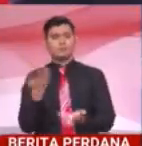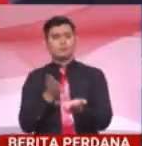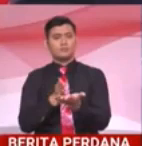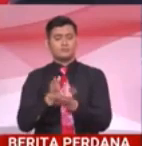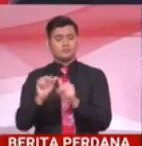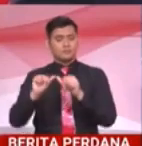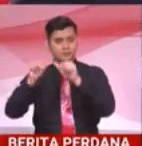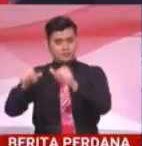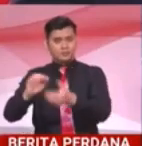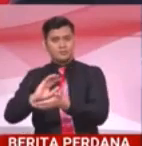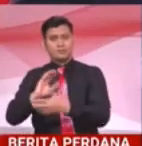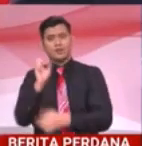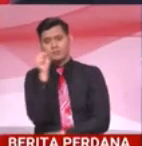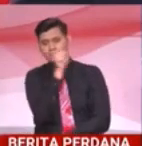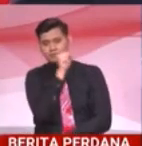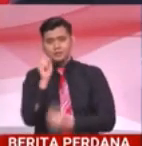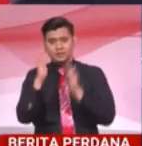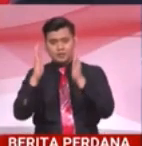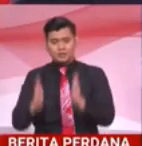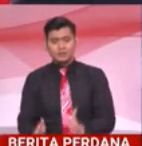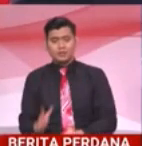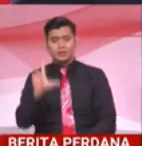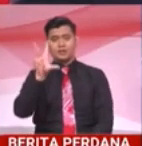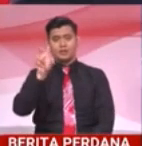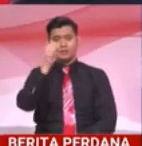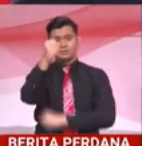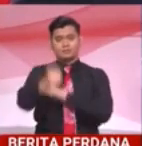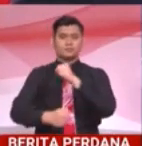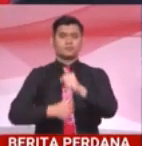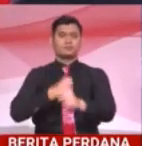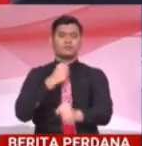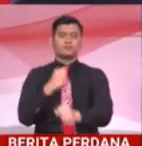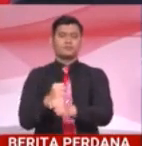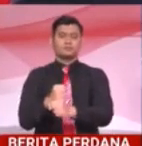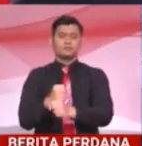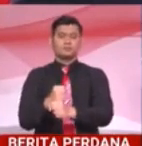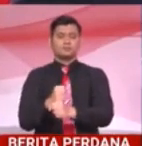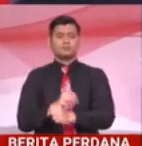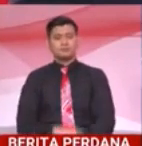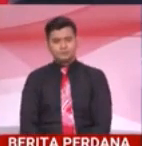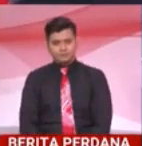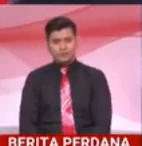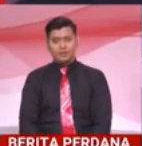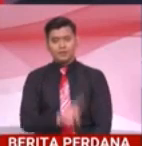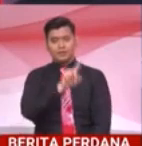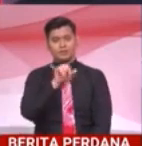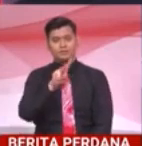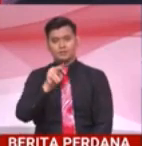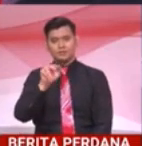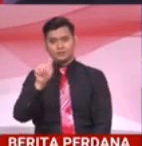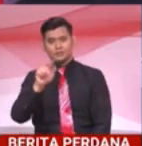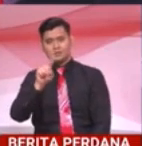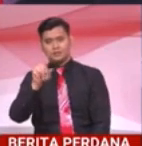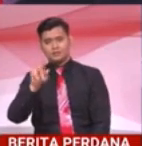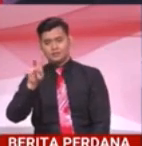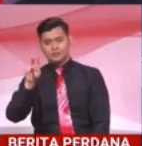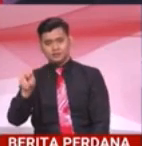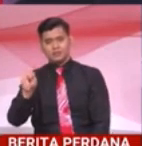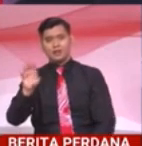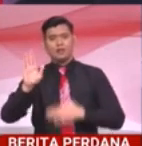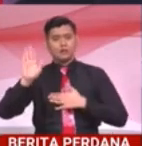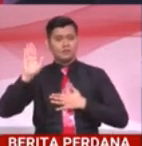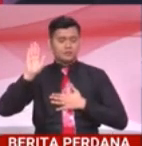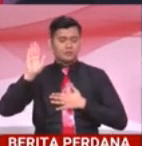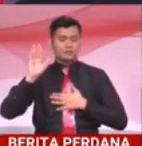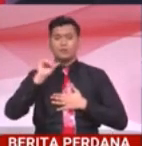sejak bergelar anak seni pada 1990 pelantun lagu Madah Berhelah itu mengakui popularity tidak pernah